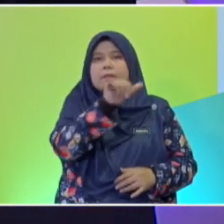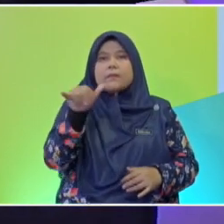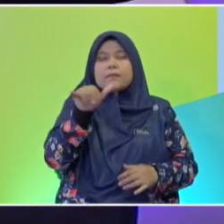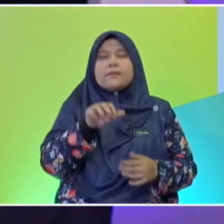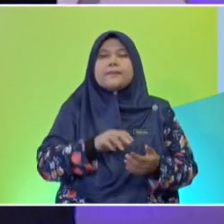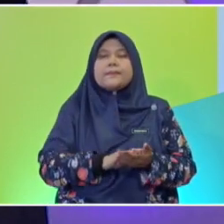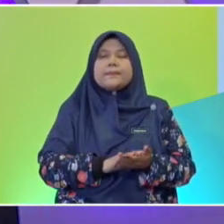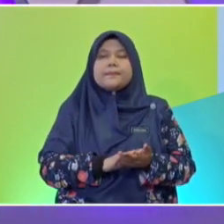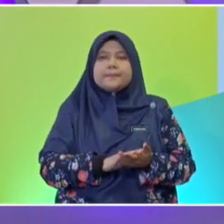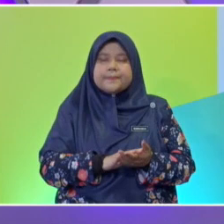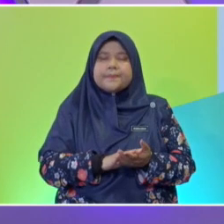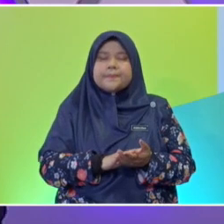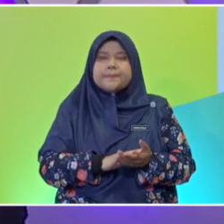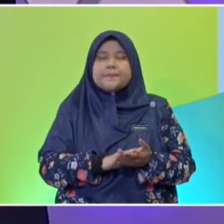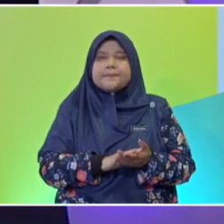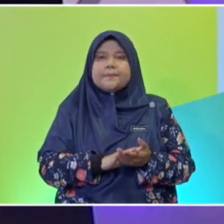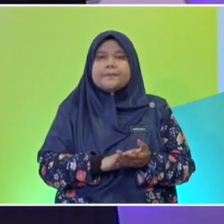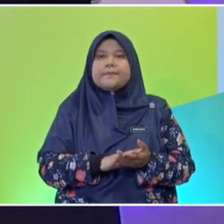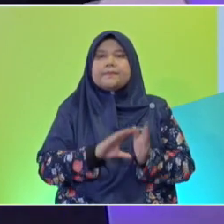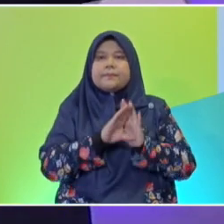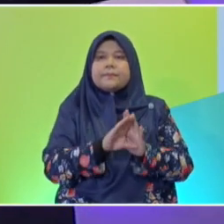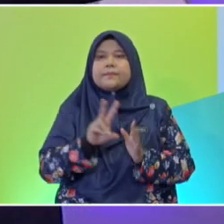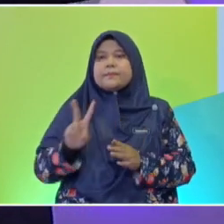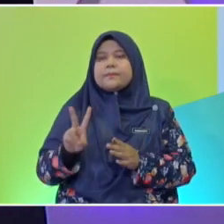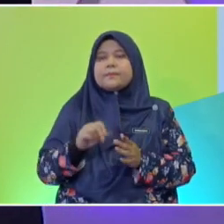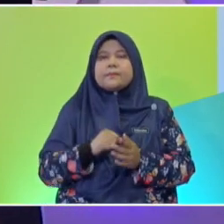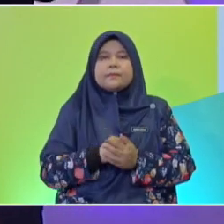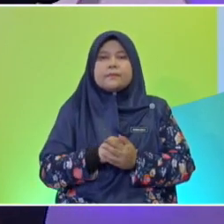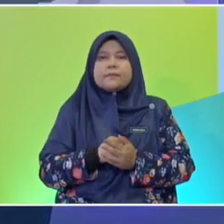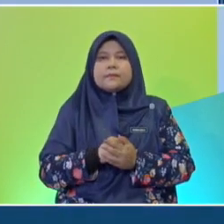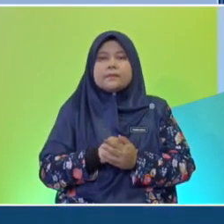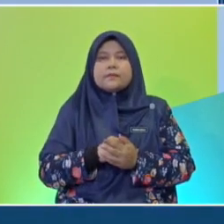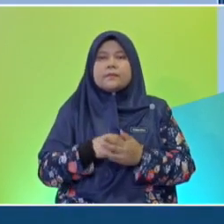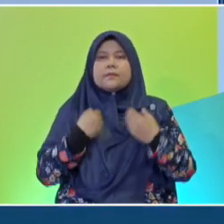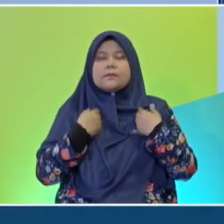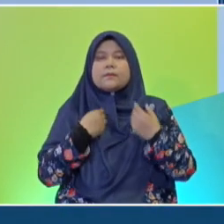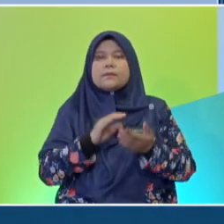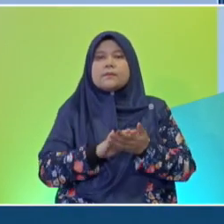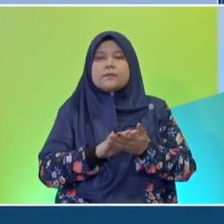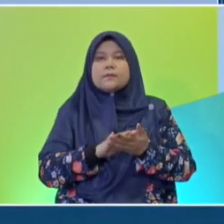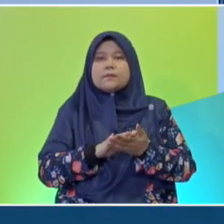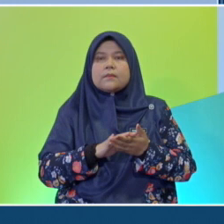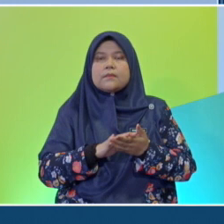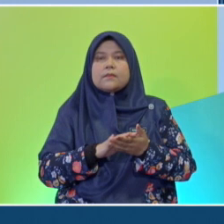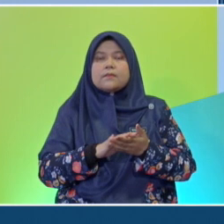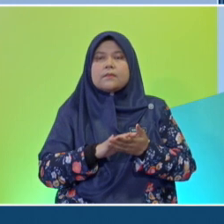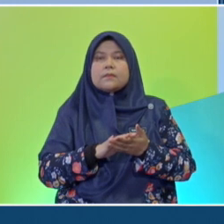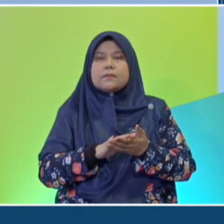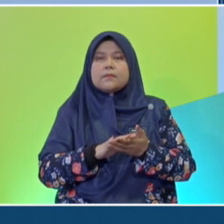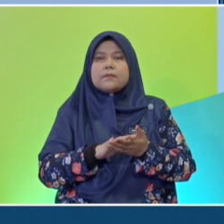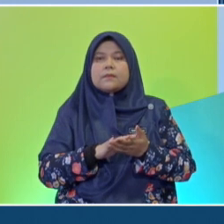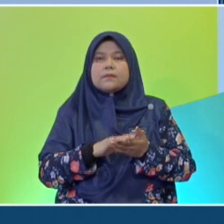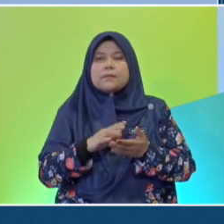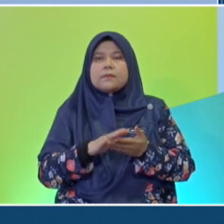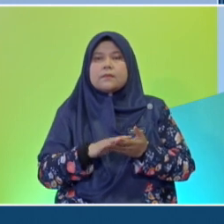unik ya sama oke Oke contoh kedua jelajah Luwu pastikan itu dilangkawi bermula di Kedah dan berakhir di